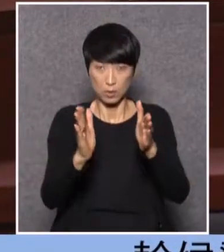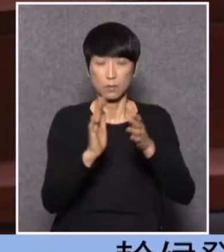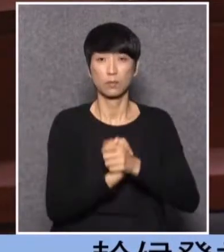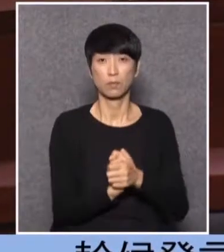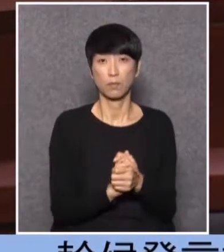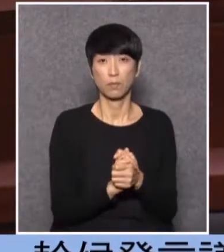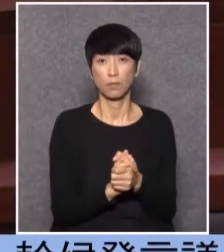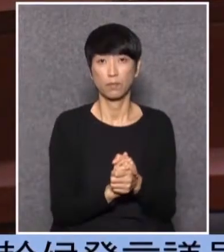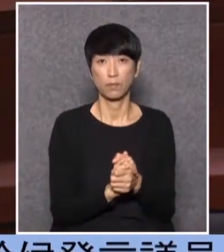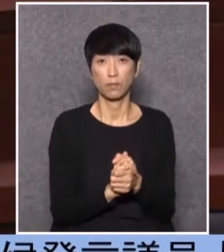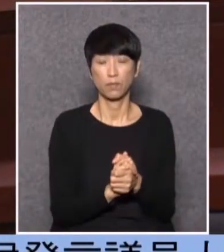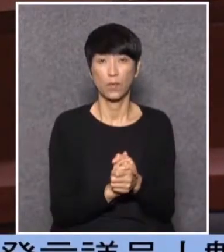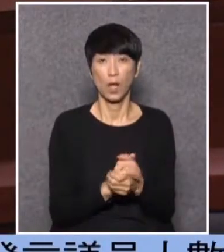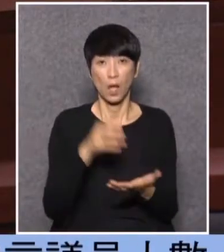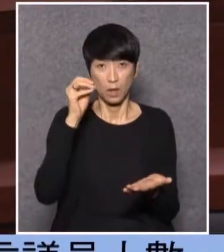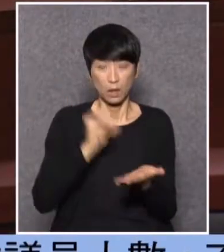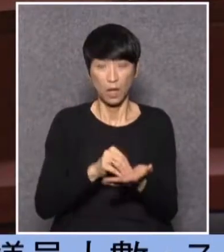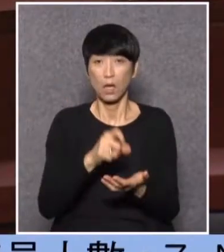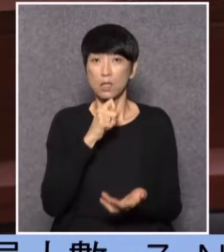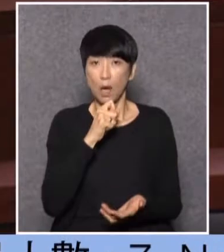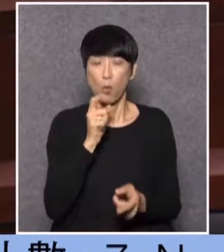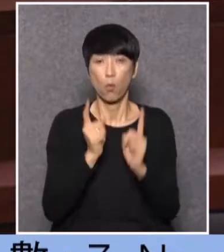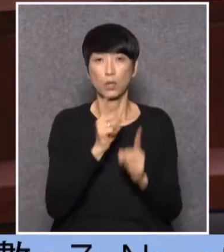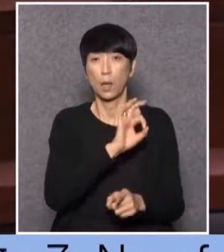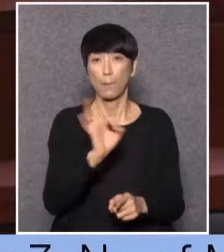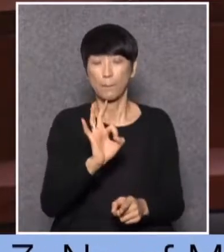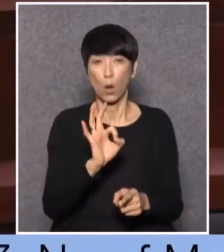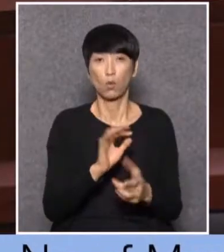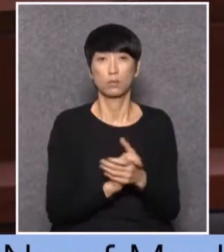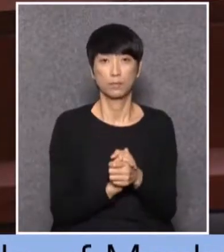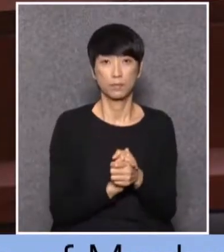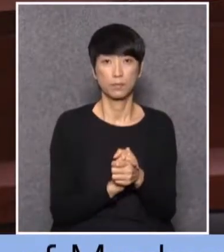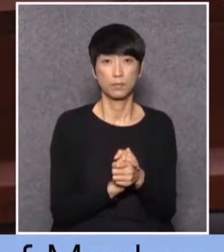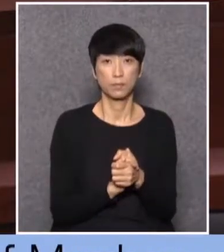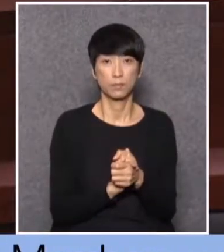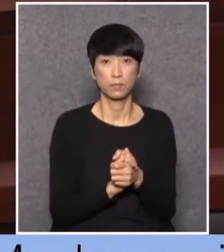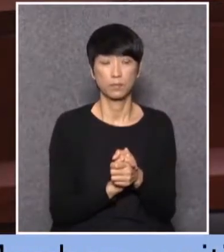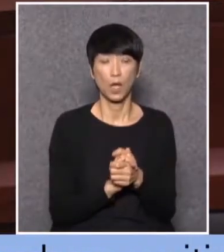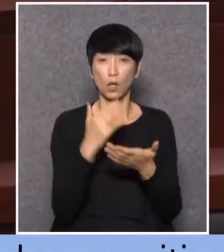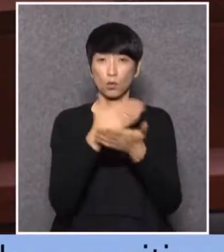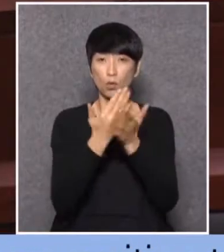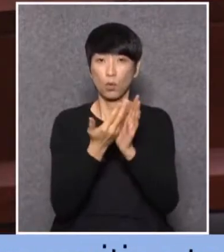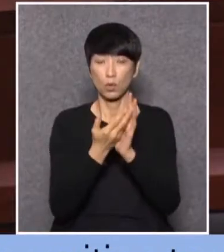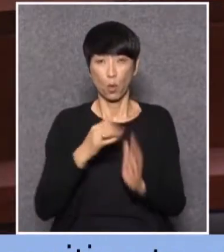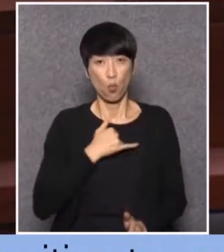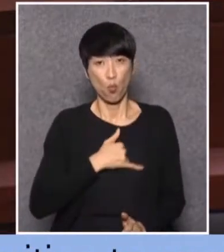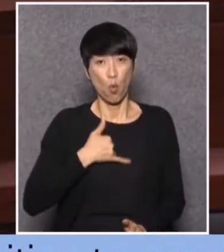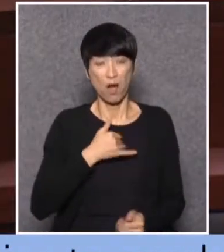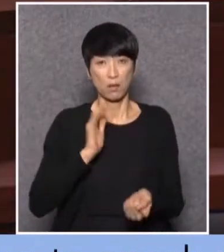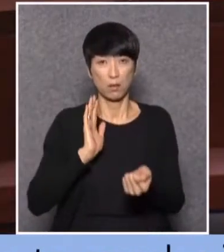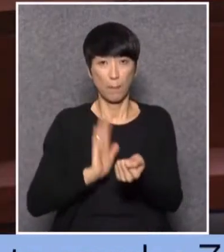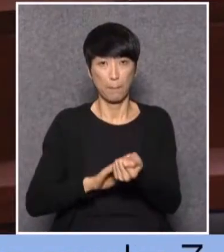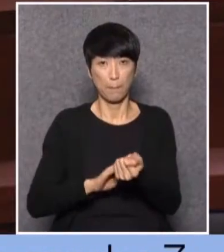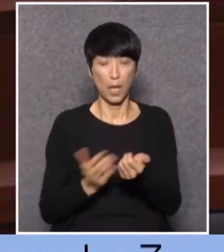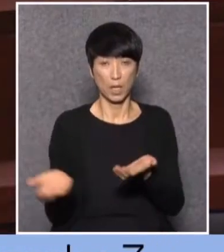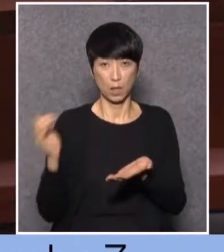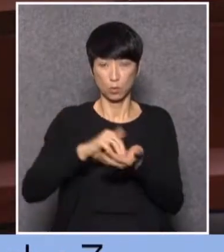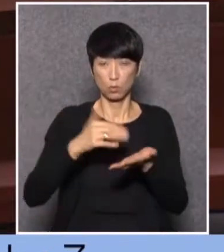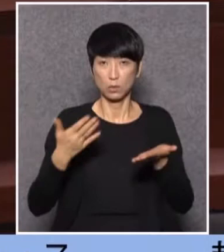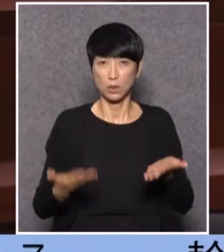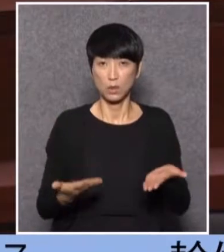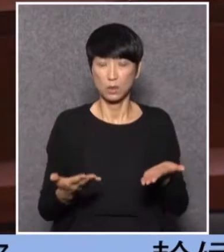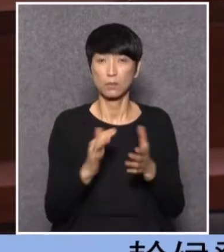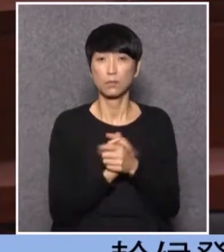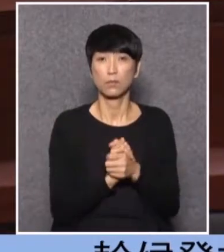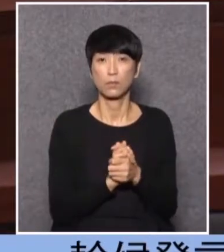確診或者係排除呢一個病。咁所以咧，當我哋有任何疑似嘅病例，到目前為止，主席我可以講